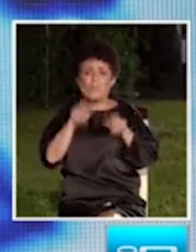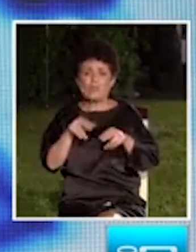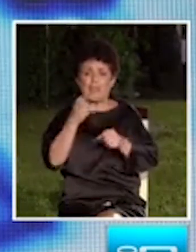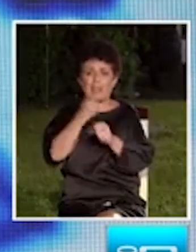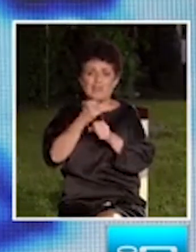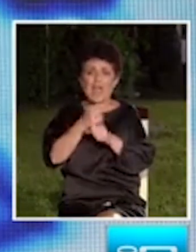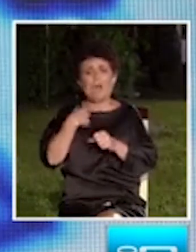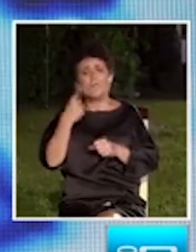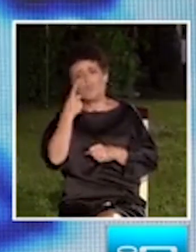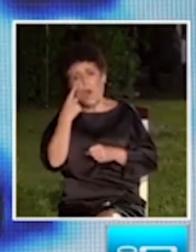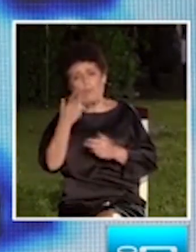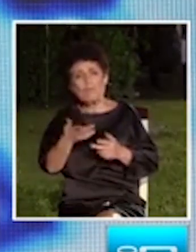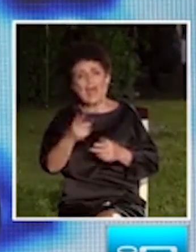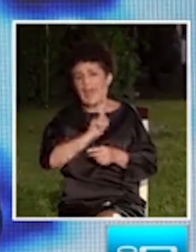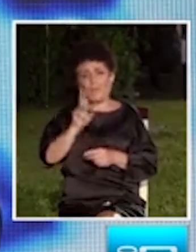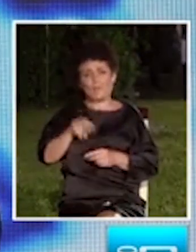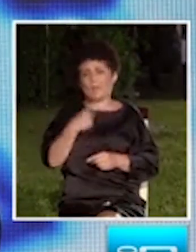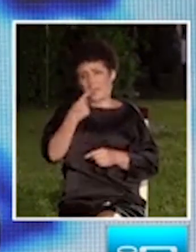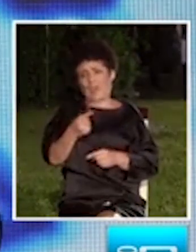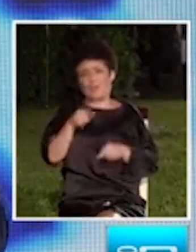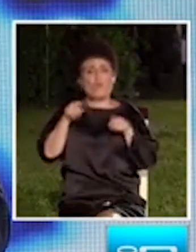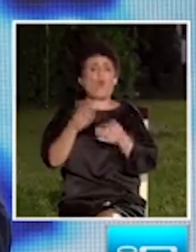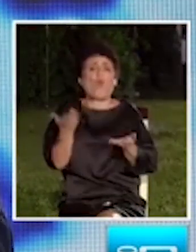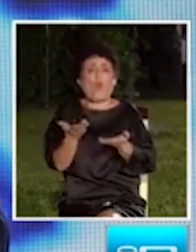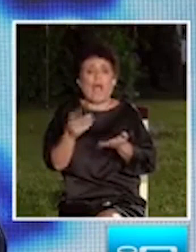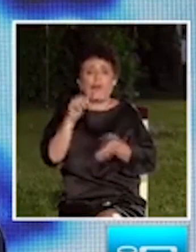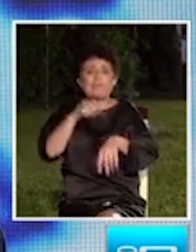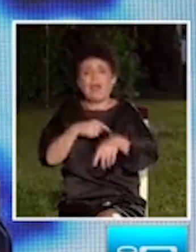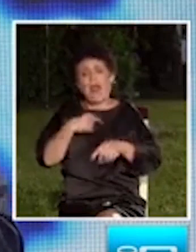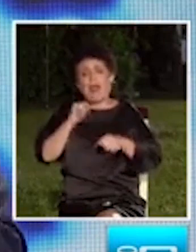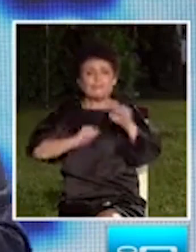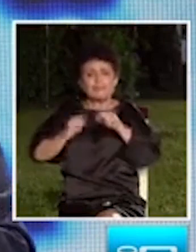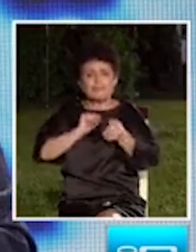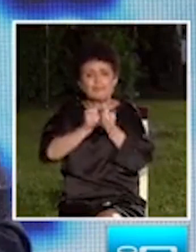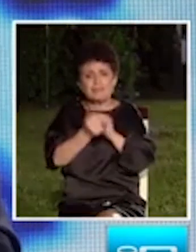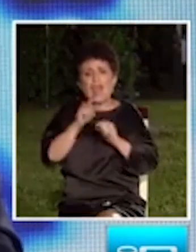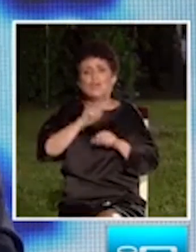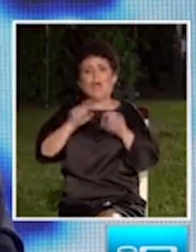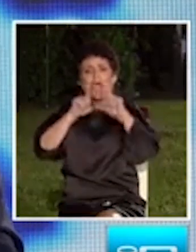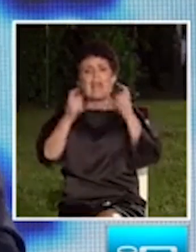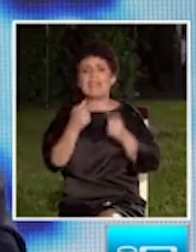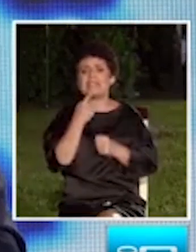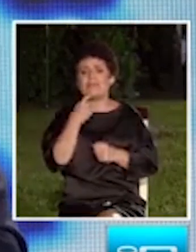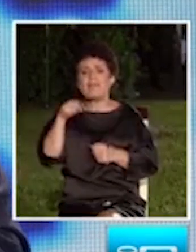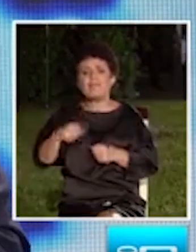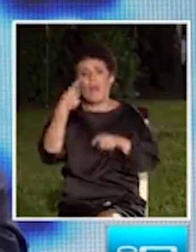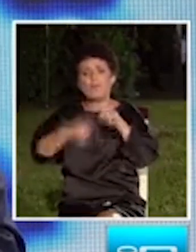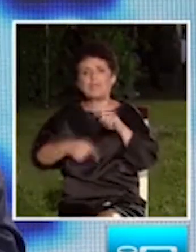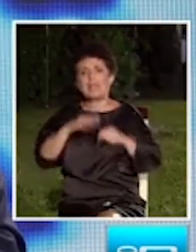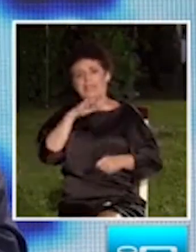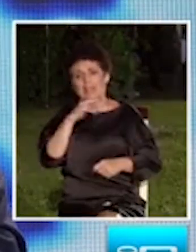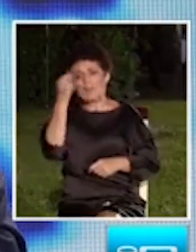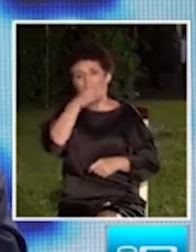во функција. Се обидуваме, не можам да кажам дека ќе биде тогаш, но напори правиме да биде на крајот на септември, последниот викенд, за да